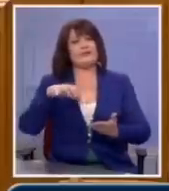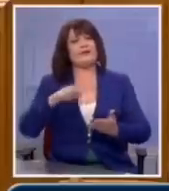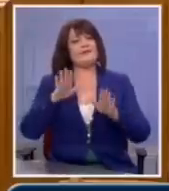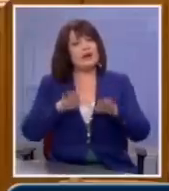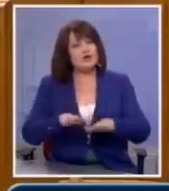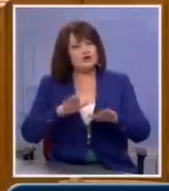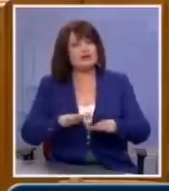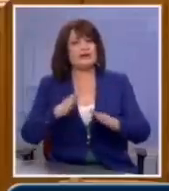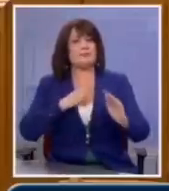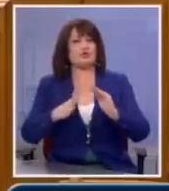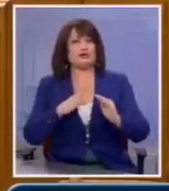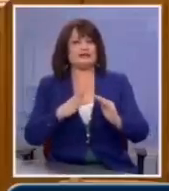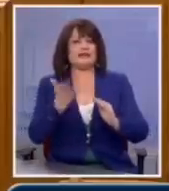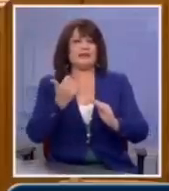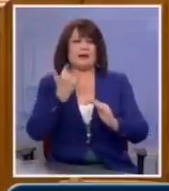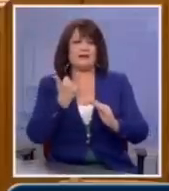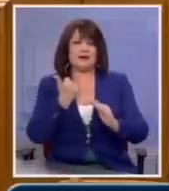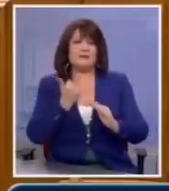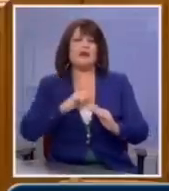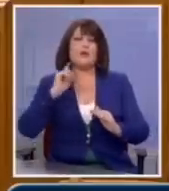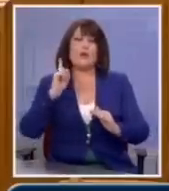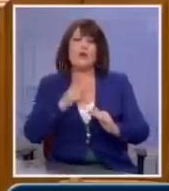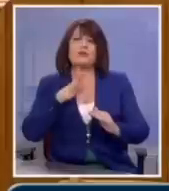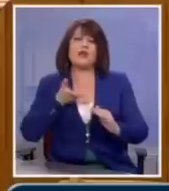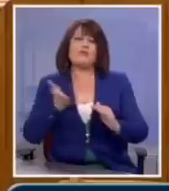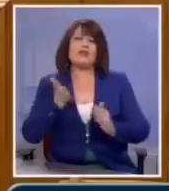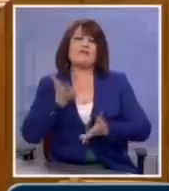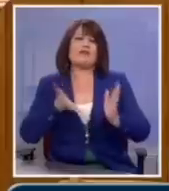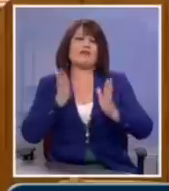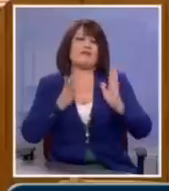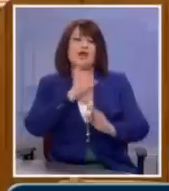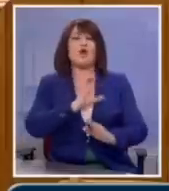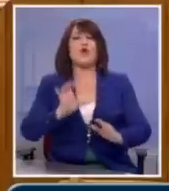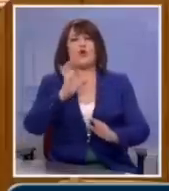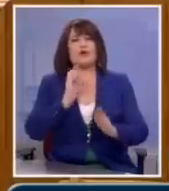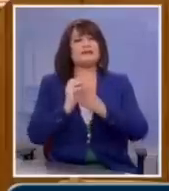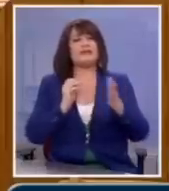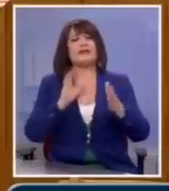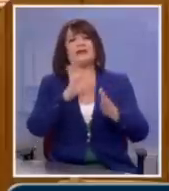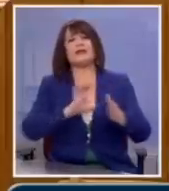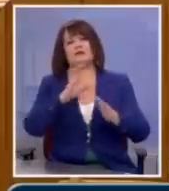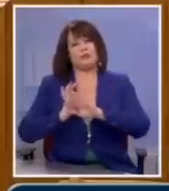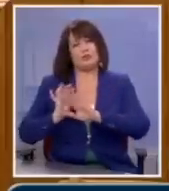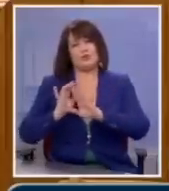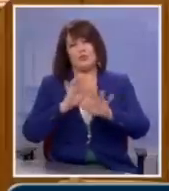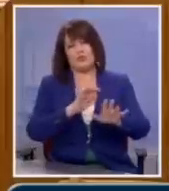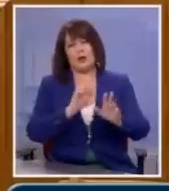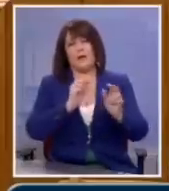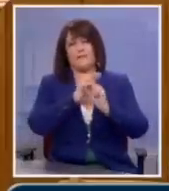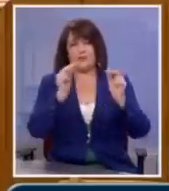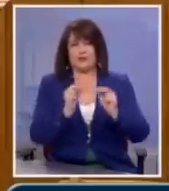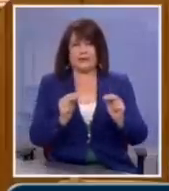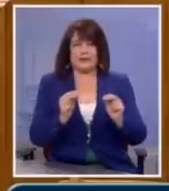φιλοξενίας, ασύλου κλπ. Και όλοι σπέβδουν να φύγουν σε χώρες της Δυτικής Ευρώπης. Κατά